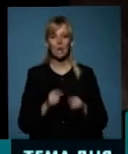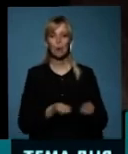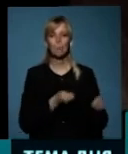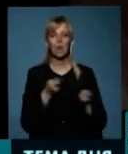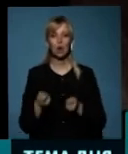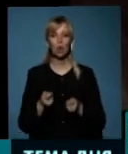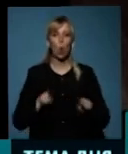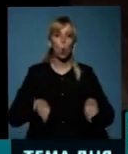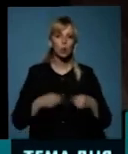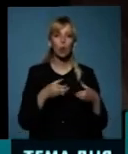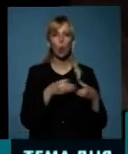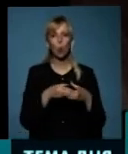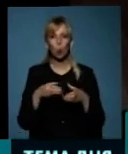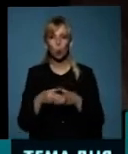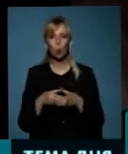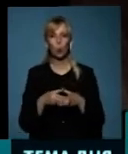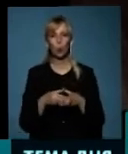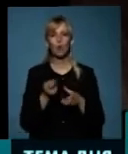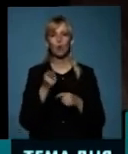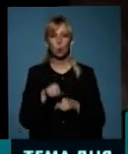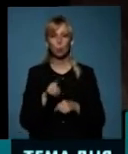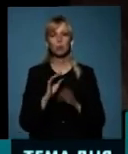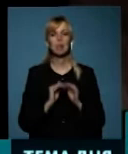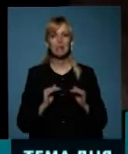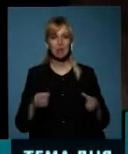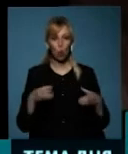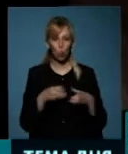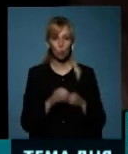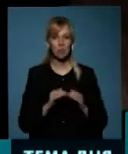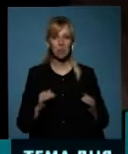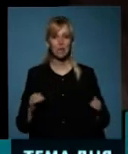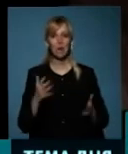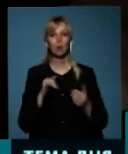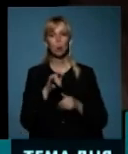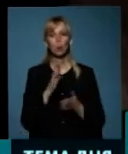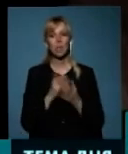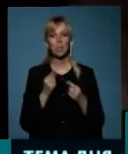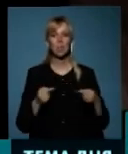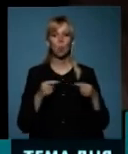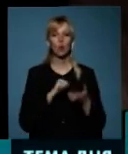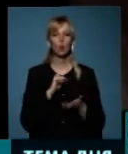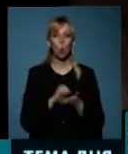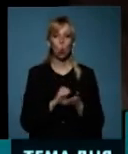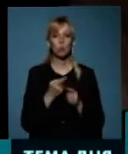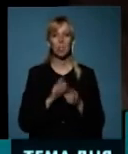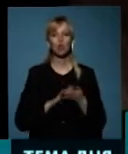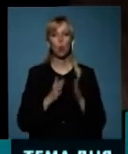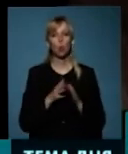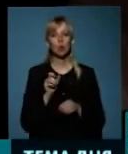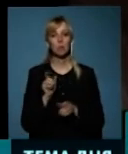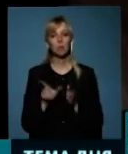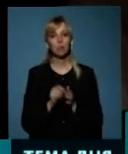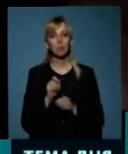перевозять організовані групи, так, в тому числі і групи дітей. Бо якщо у них є відповідні документи, це договір з